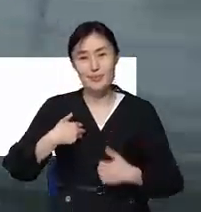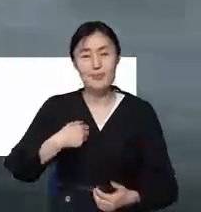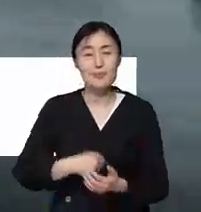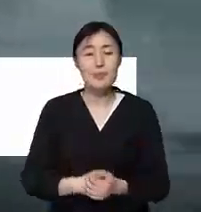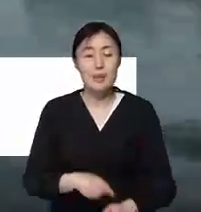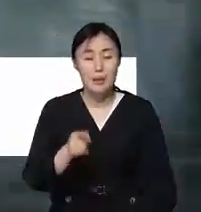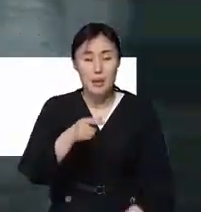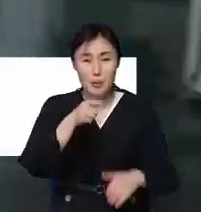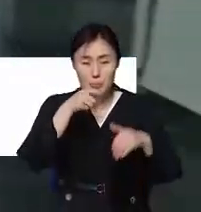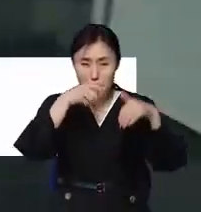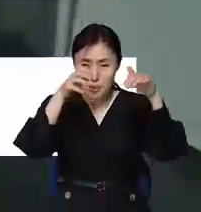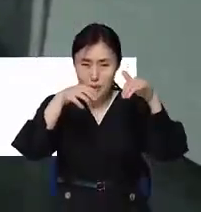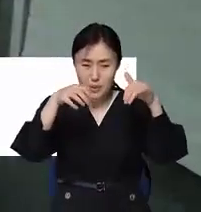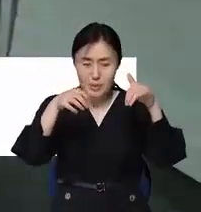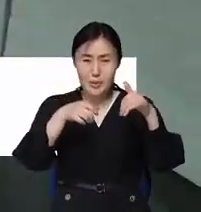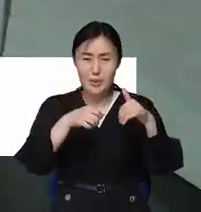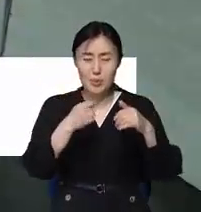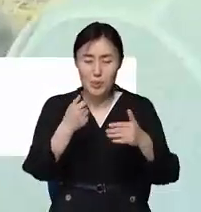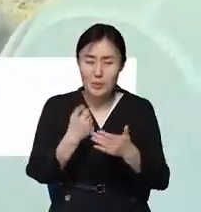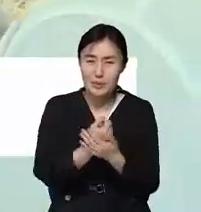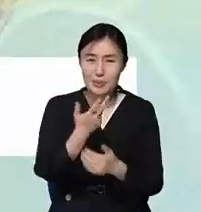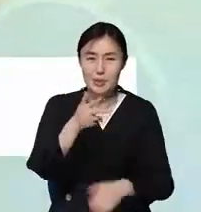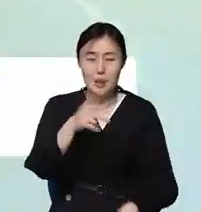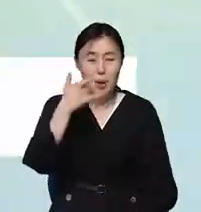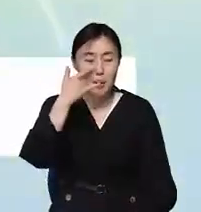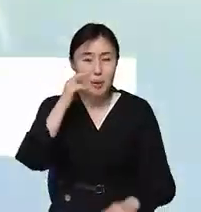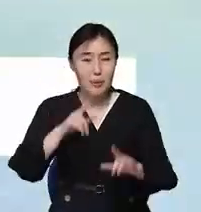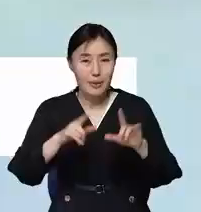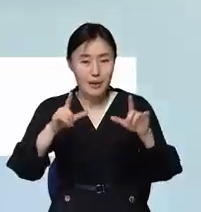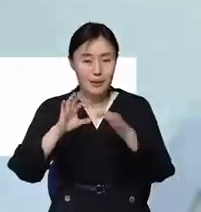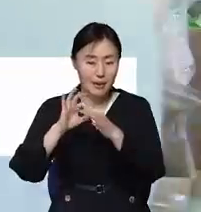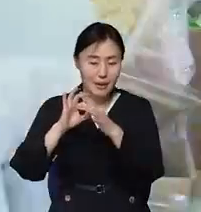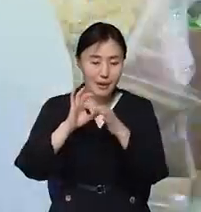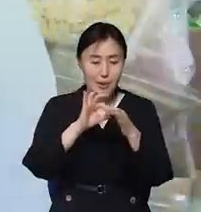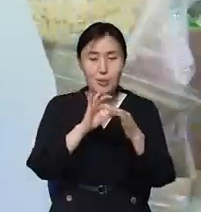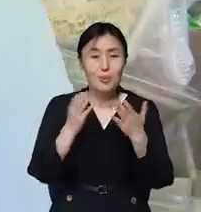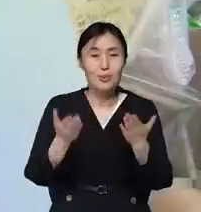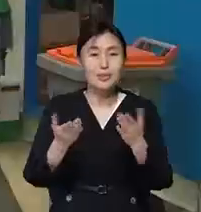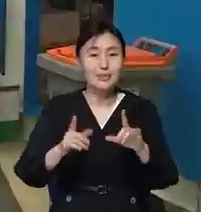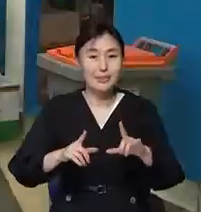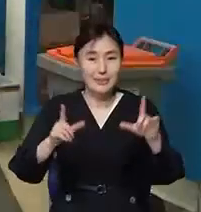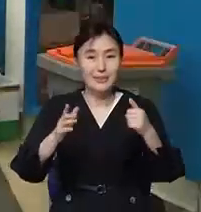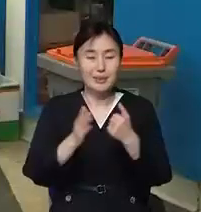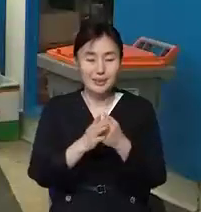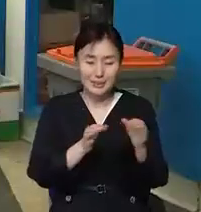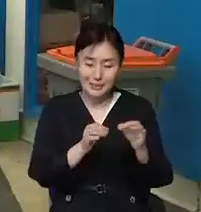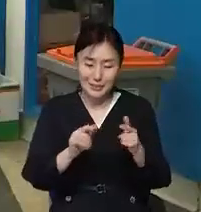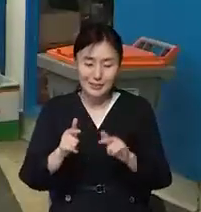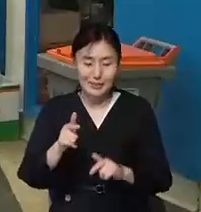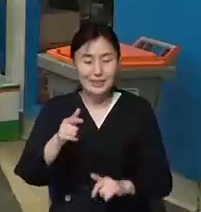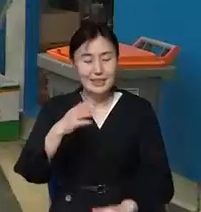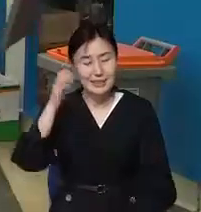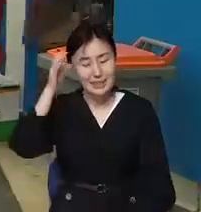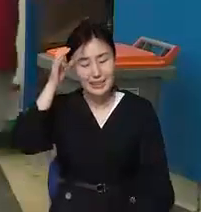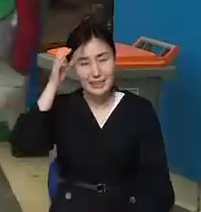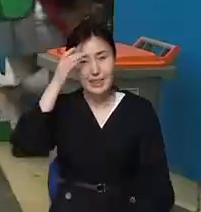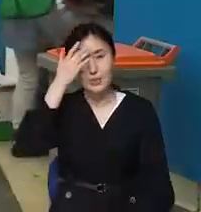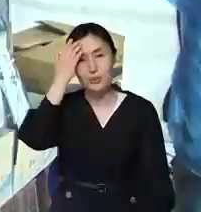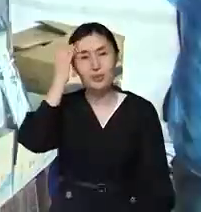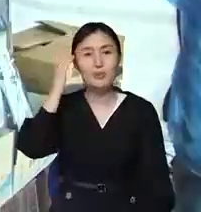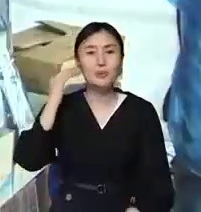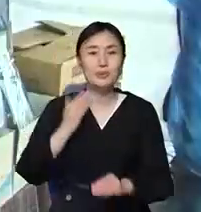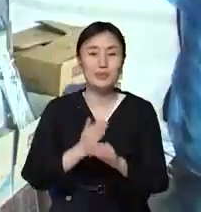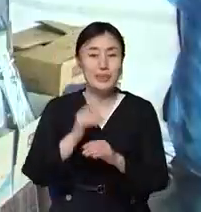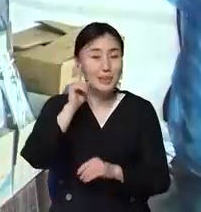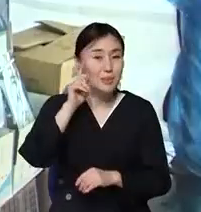비가 많이 내려 조금은 아쉽지만 어버이날로 이어지는 연휴 특수에 상인들은 한껏 기대에 부풀어 있습니다.